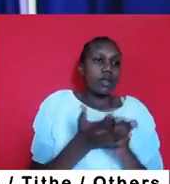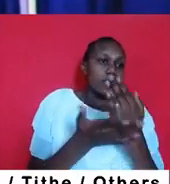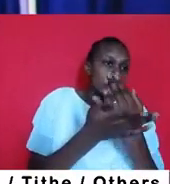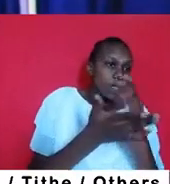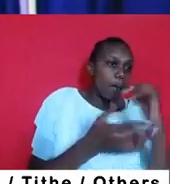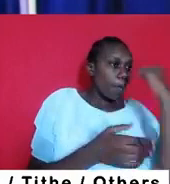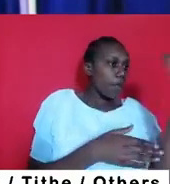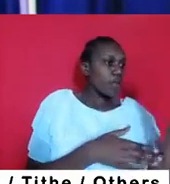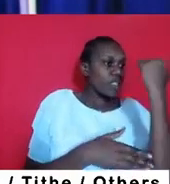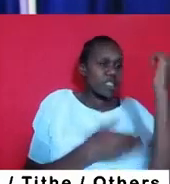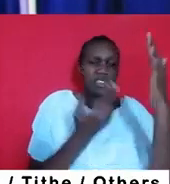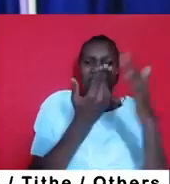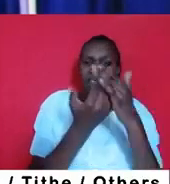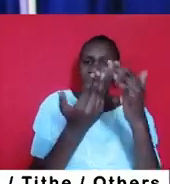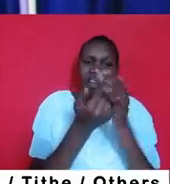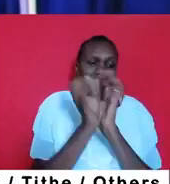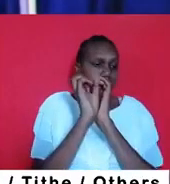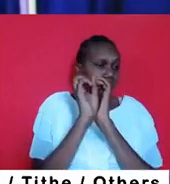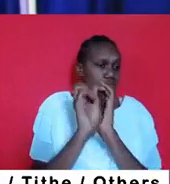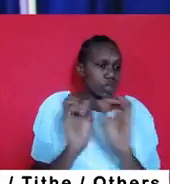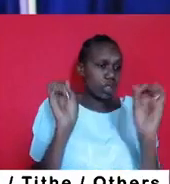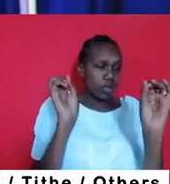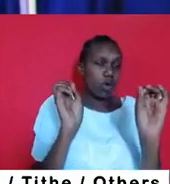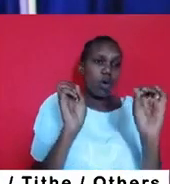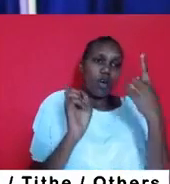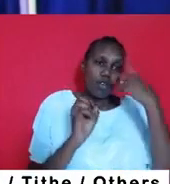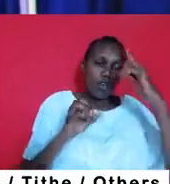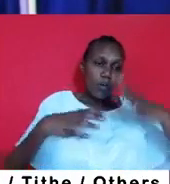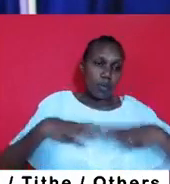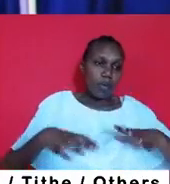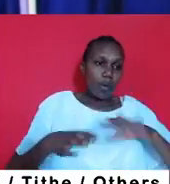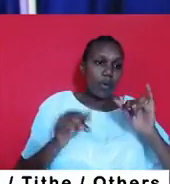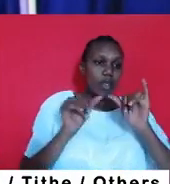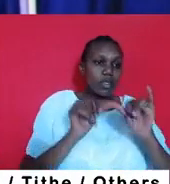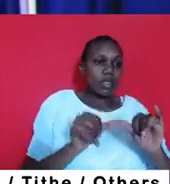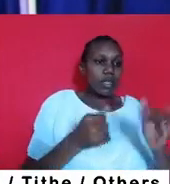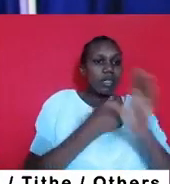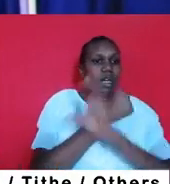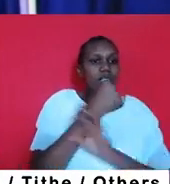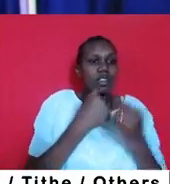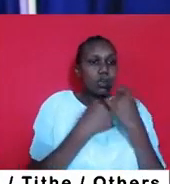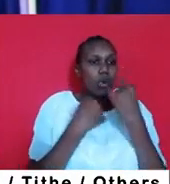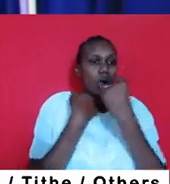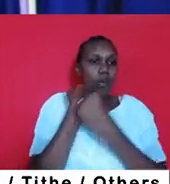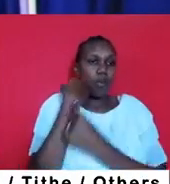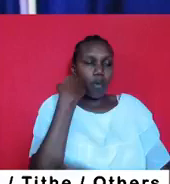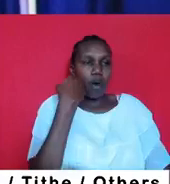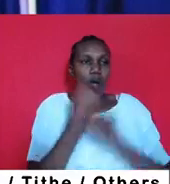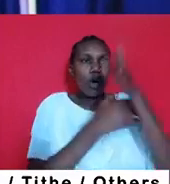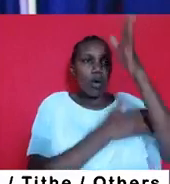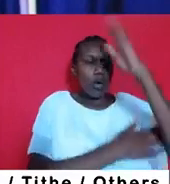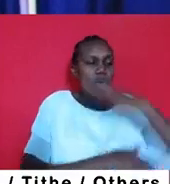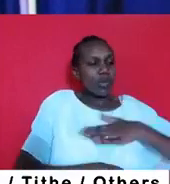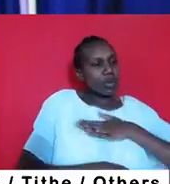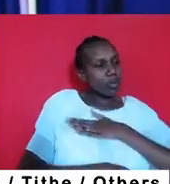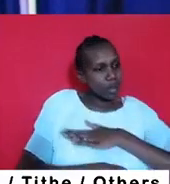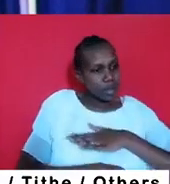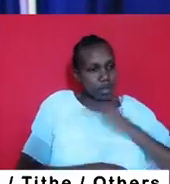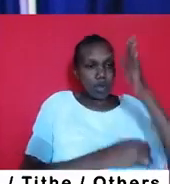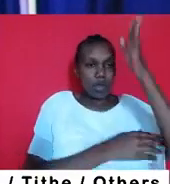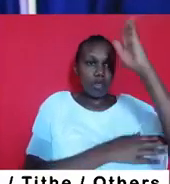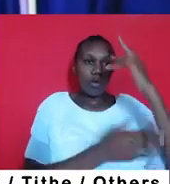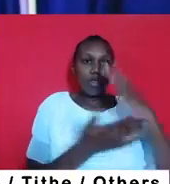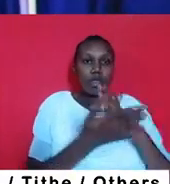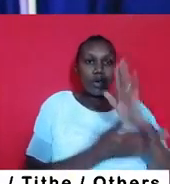wanasiasa hawajali wenye nchi ambao ni wanyonge. Baba tunakusihi kwa